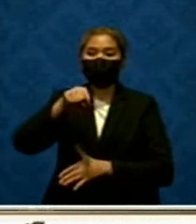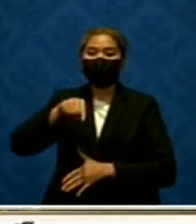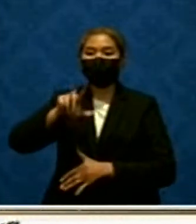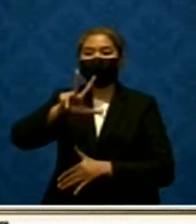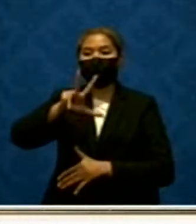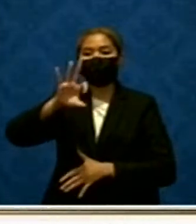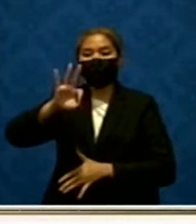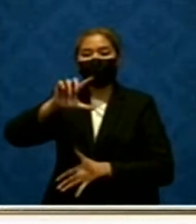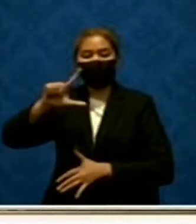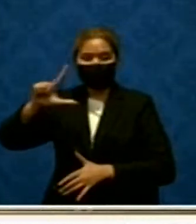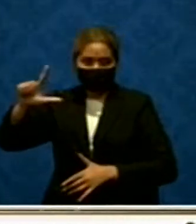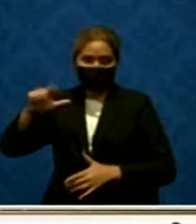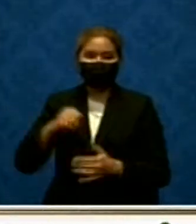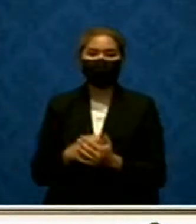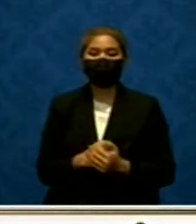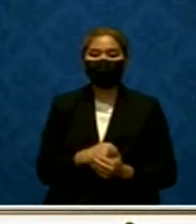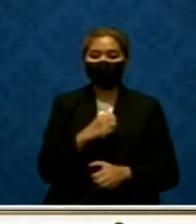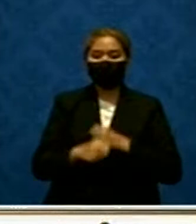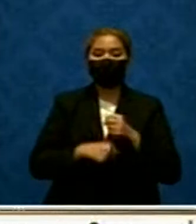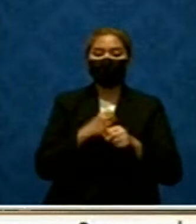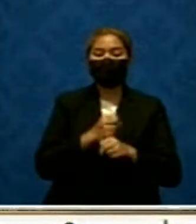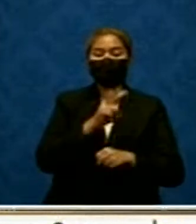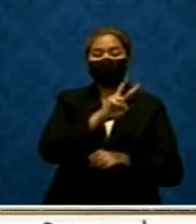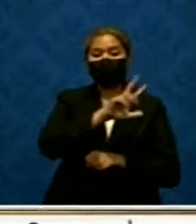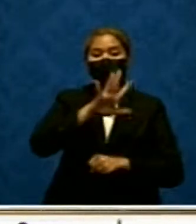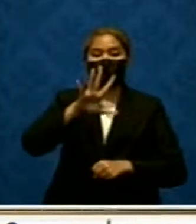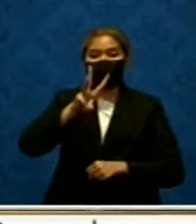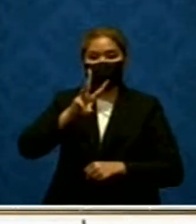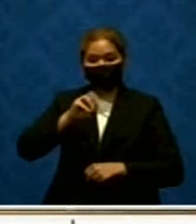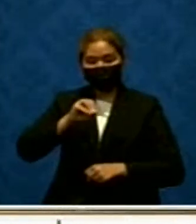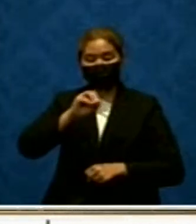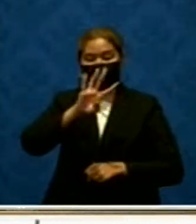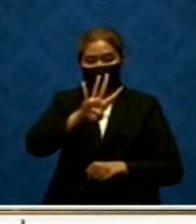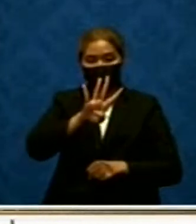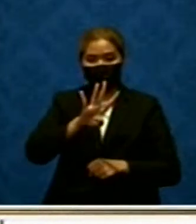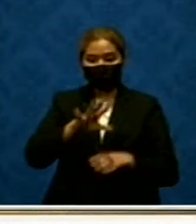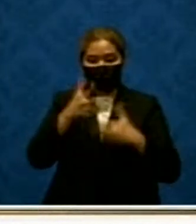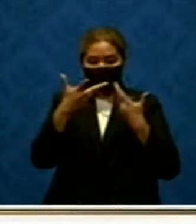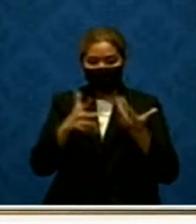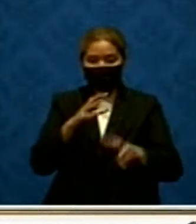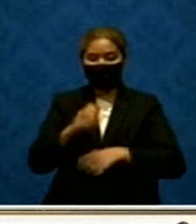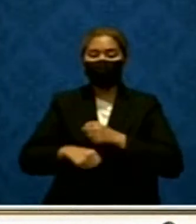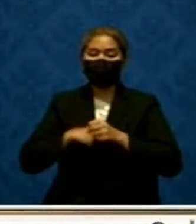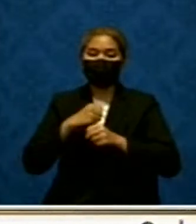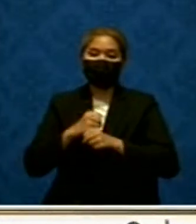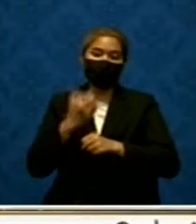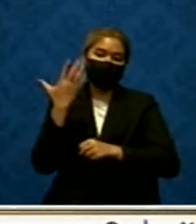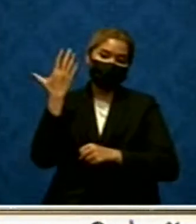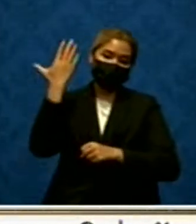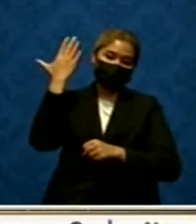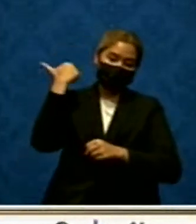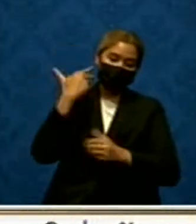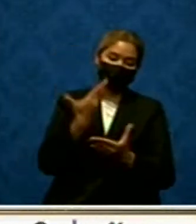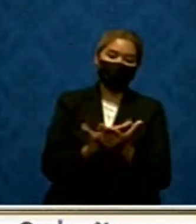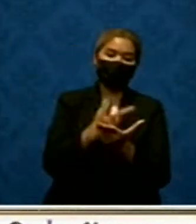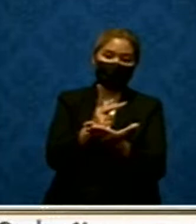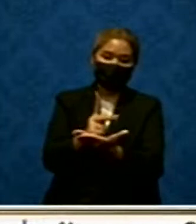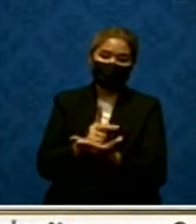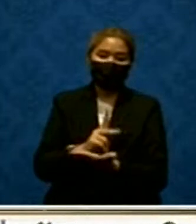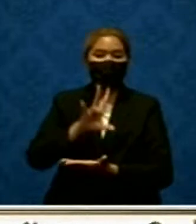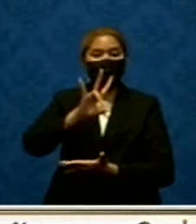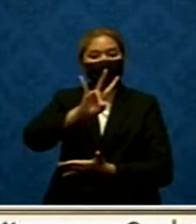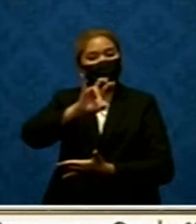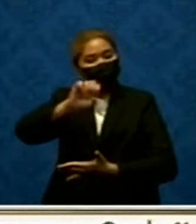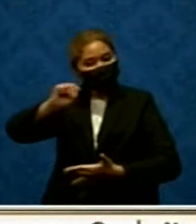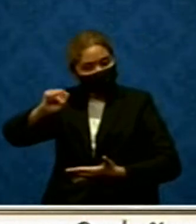บ64 นี่ขอ 6 แสน 65 ปีที่แล้ว ใช้งบปมาณปีนอยู่ ขอกู้ 7 แน ปี